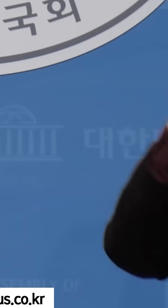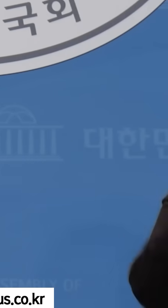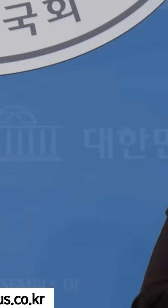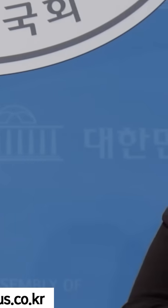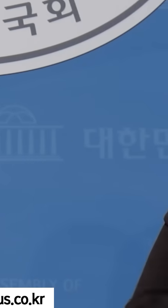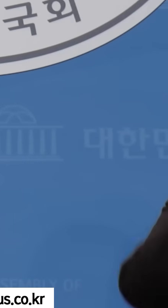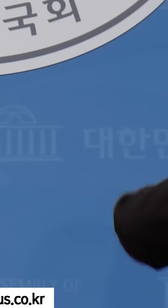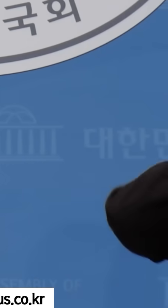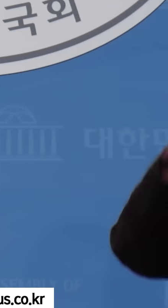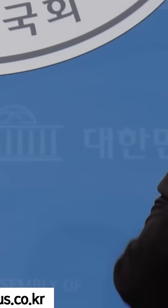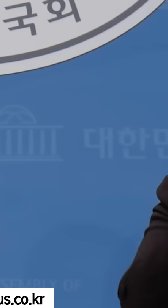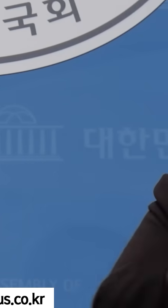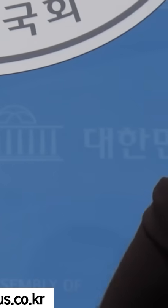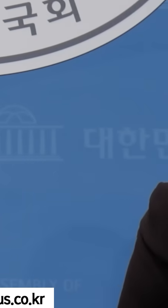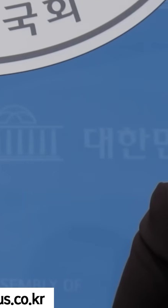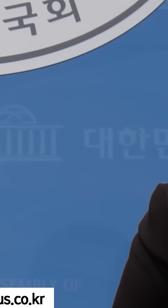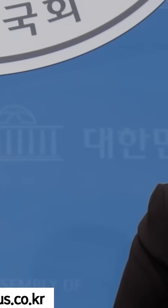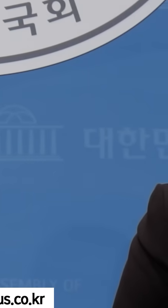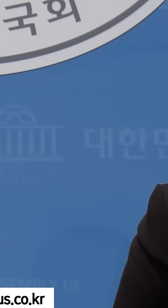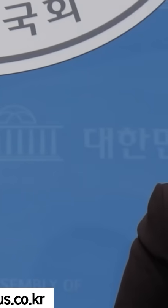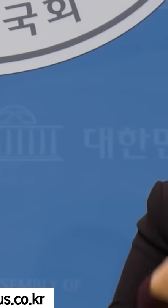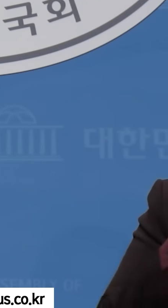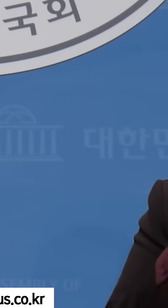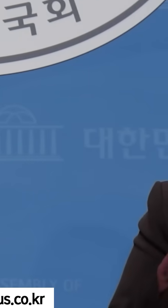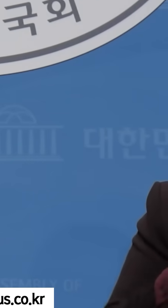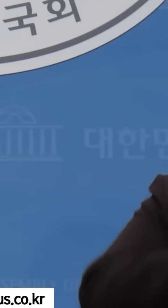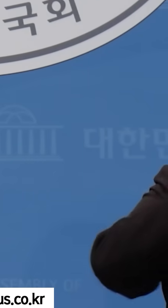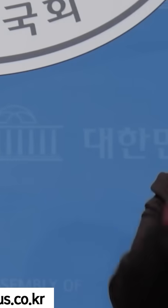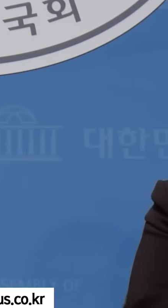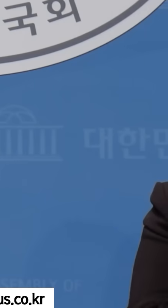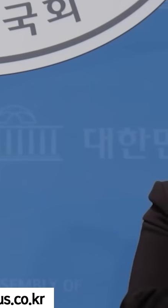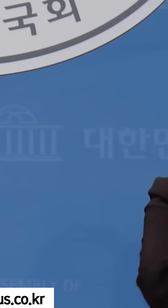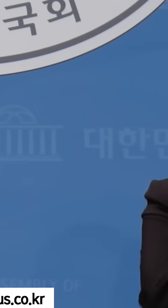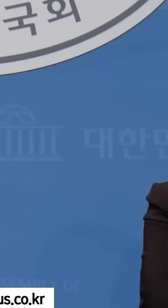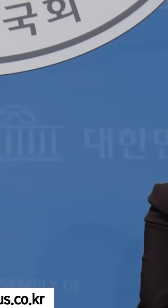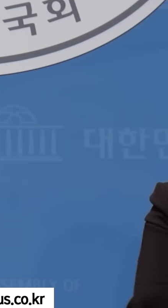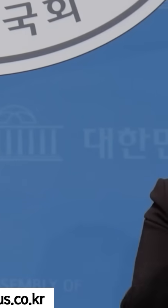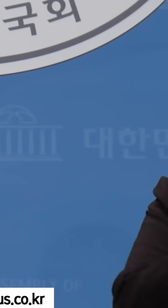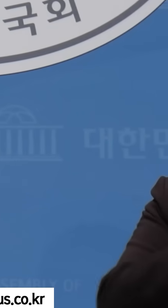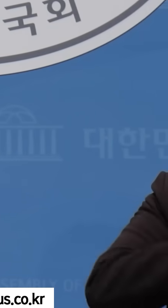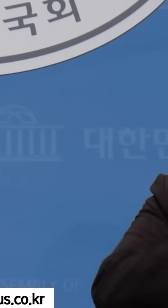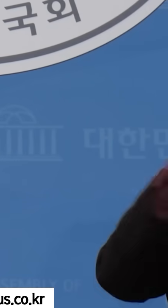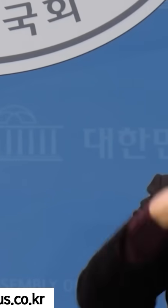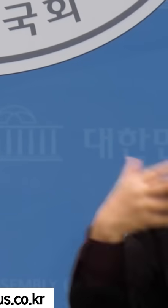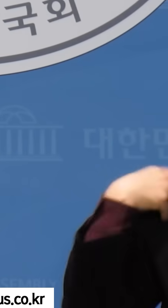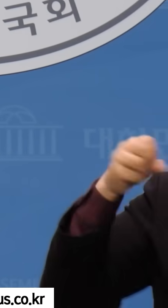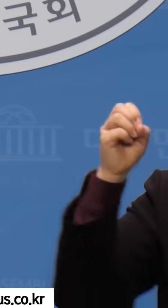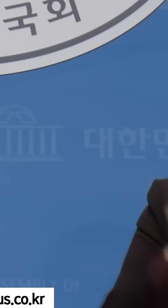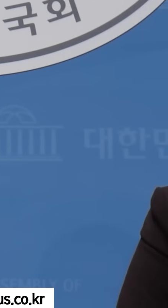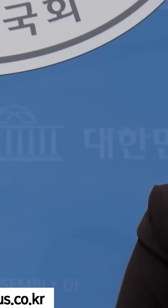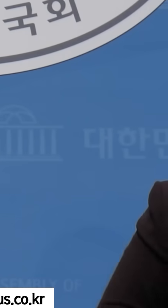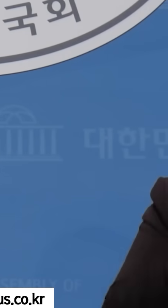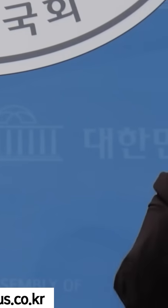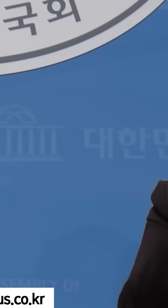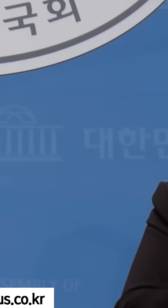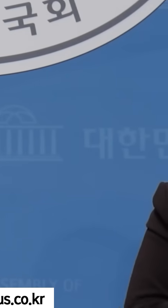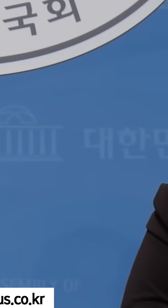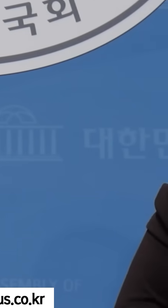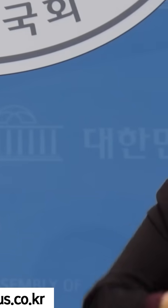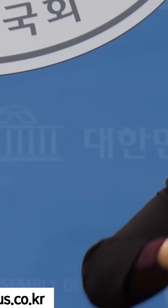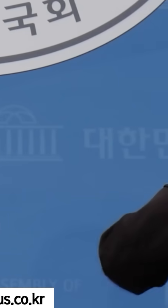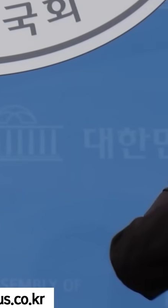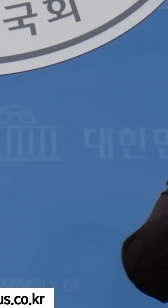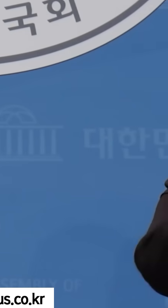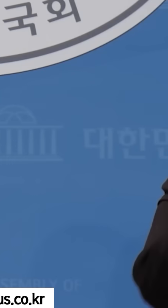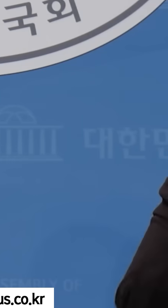백의종군한다고 약속드렸던 제가 그곳을 나설 수는 없었습니다. 제가 나서지 않아도